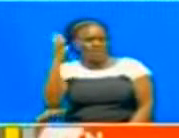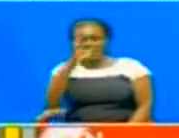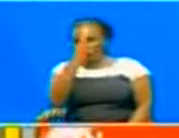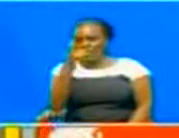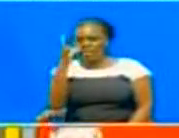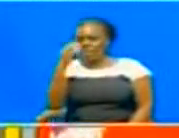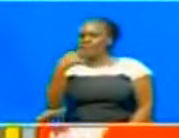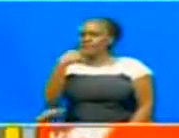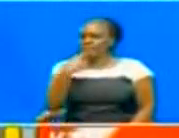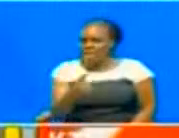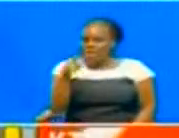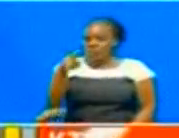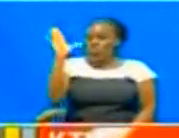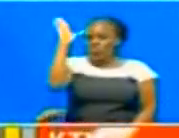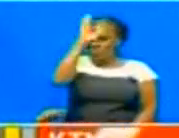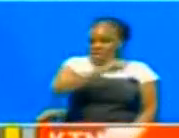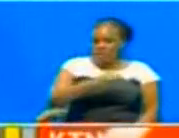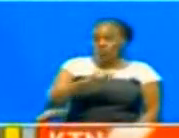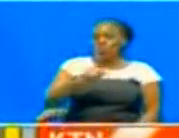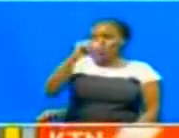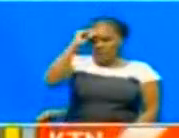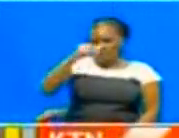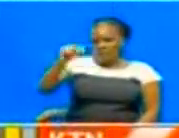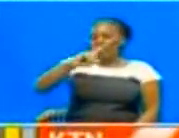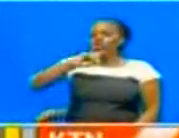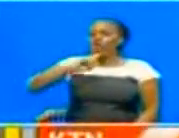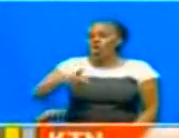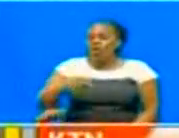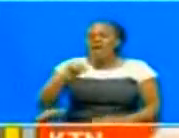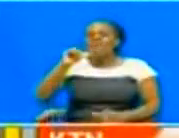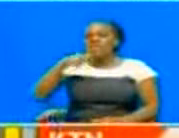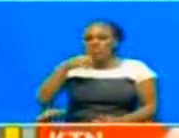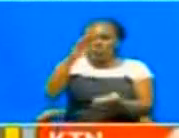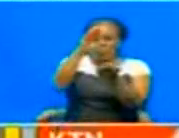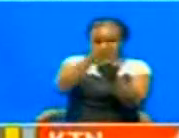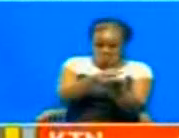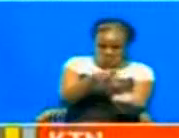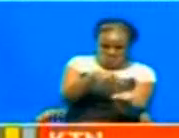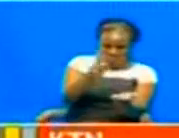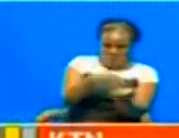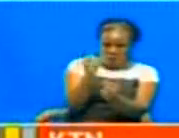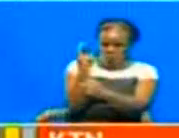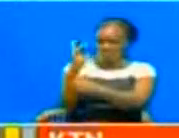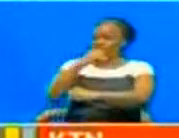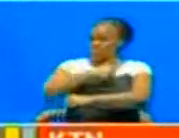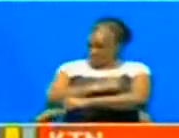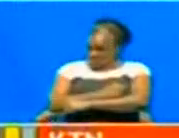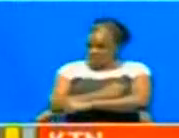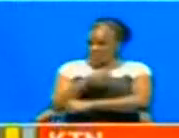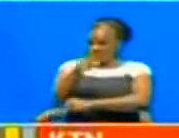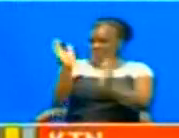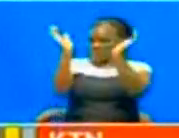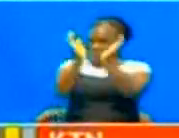amesema kuwa watakaokosa kutii agizo jipya la kupunguza karo za shule ya upili basi